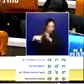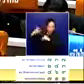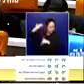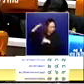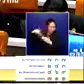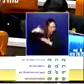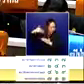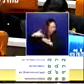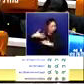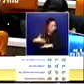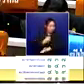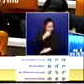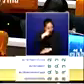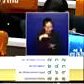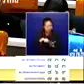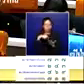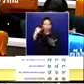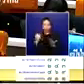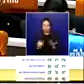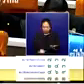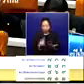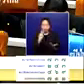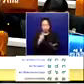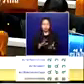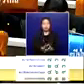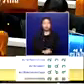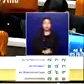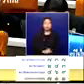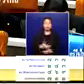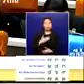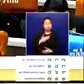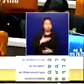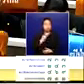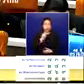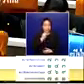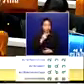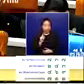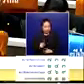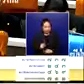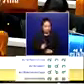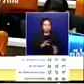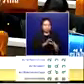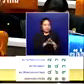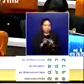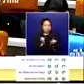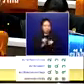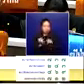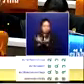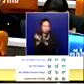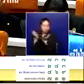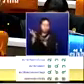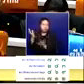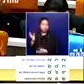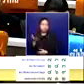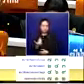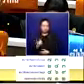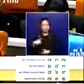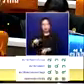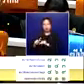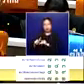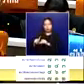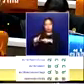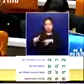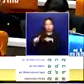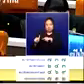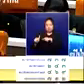าสตร์การเมืองไทยมาแล้วนะคะและเราได้เห็นผลพวงของมันว่าทำให้เราได้ผู้นำพันผส